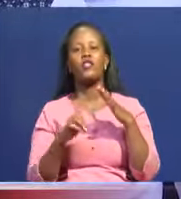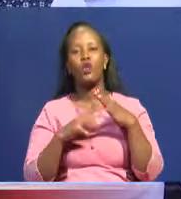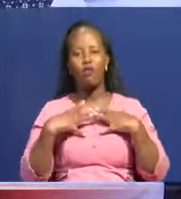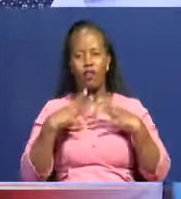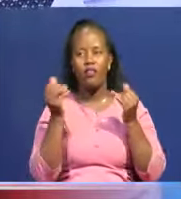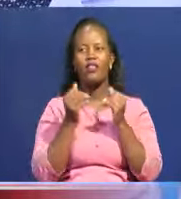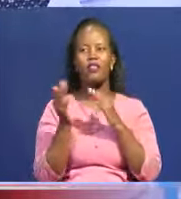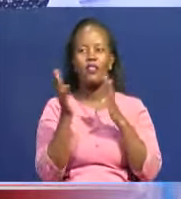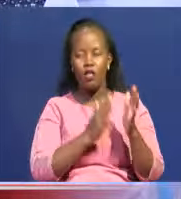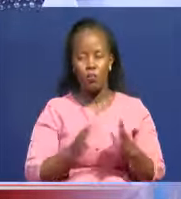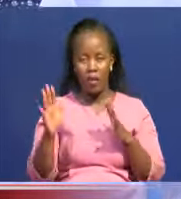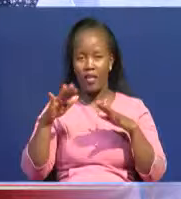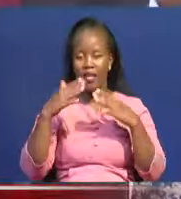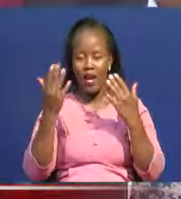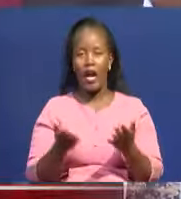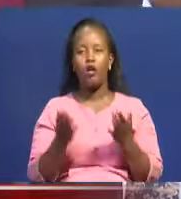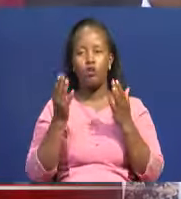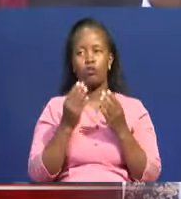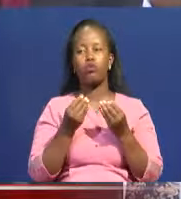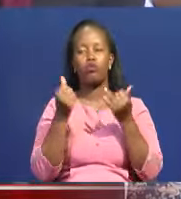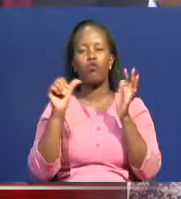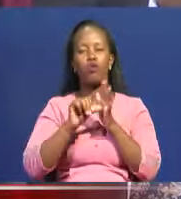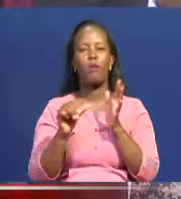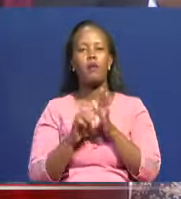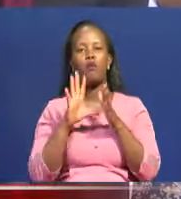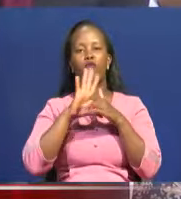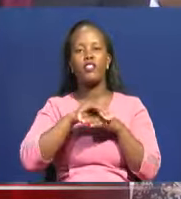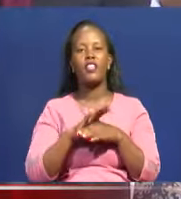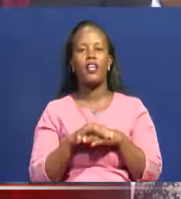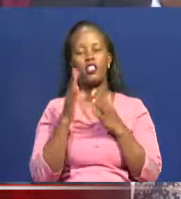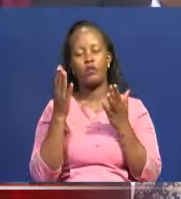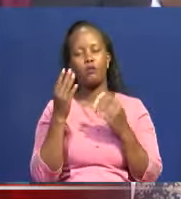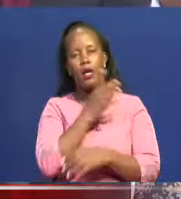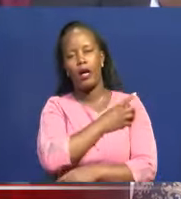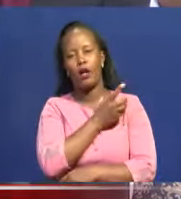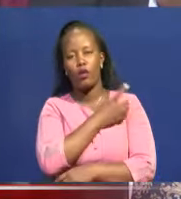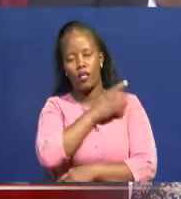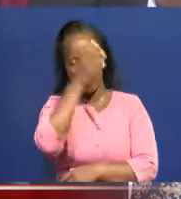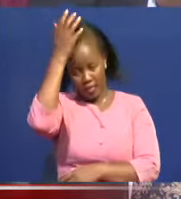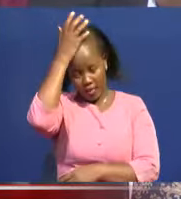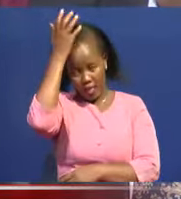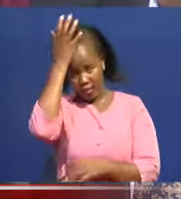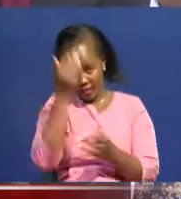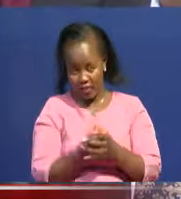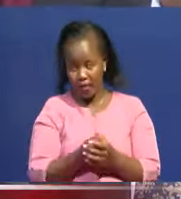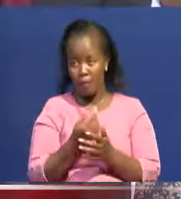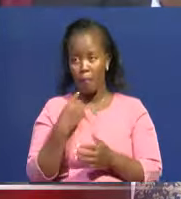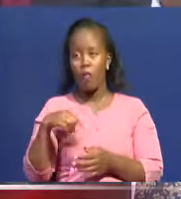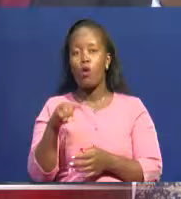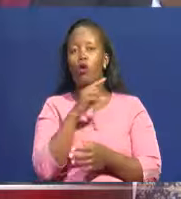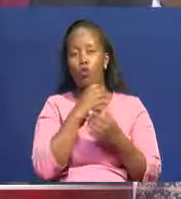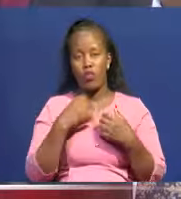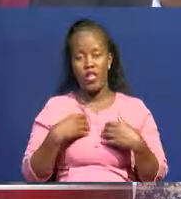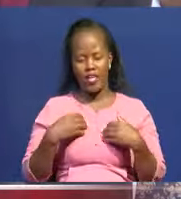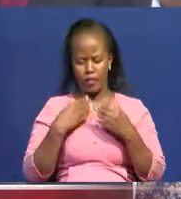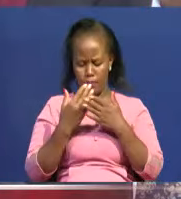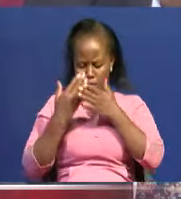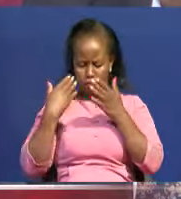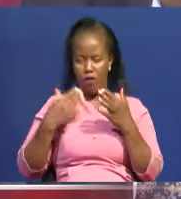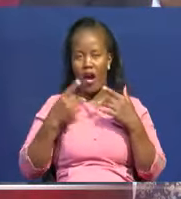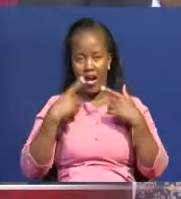kushughulikia tatizo la madaktari wanafunzi. We had promised that we are going to give a 7-day strike